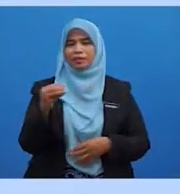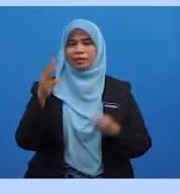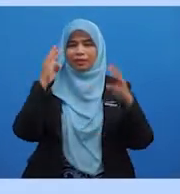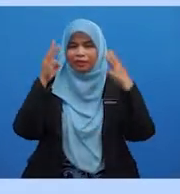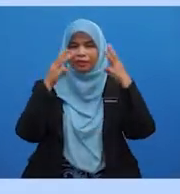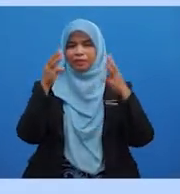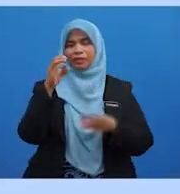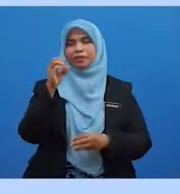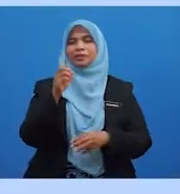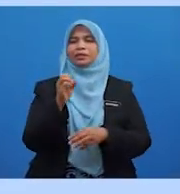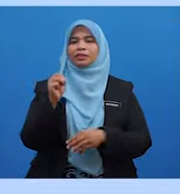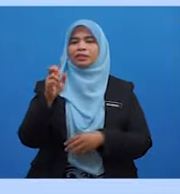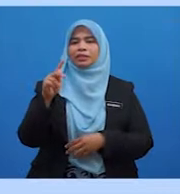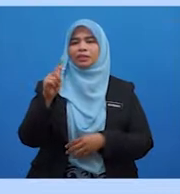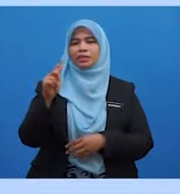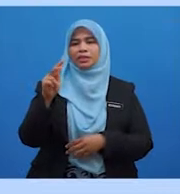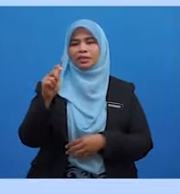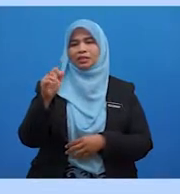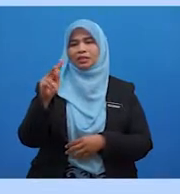kebimbangan seketika.